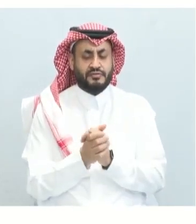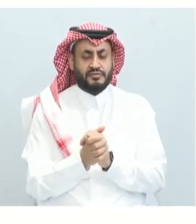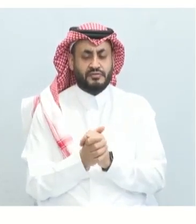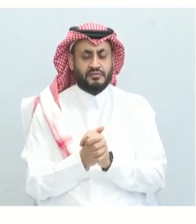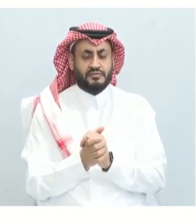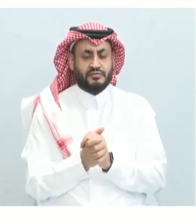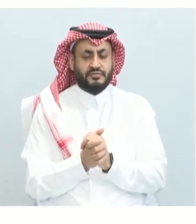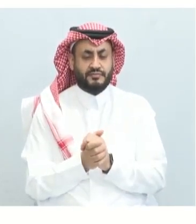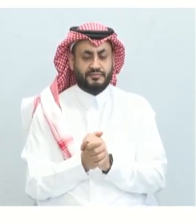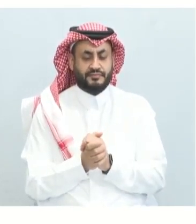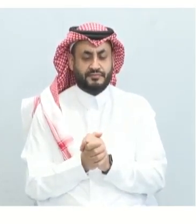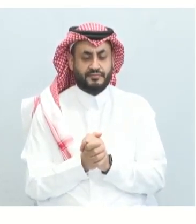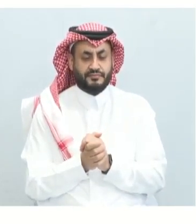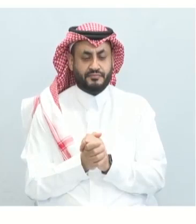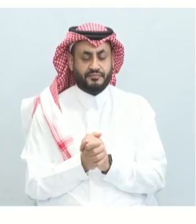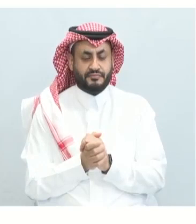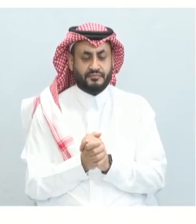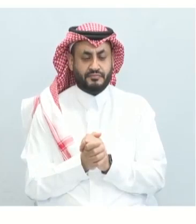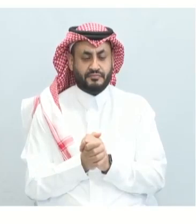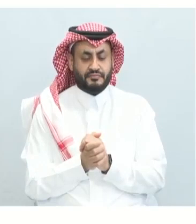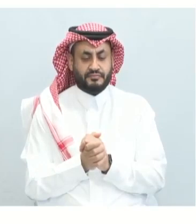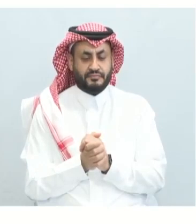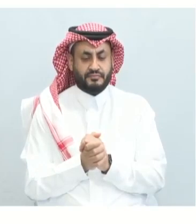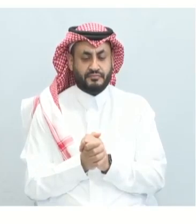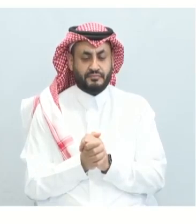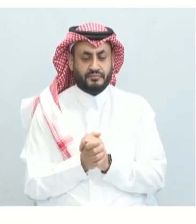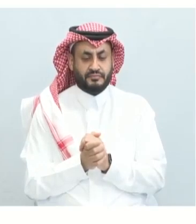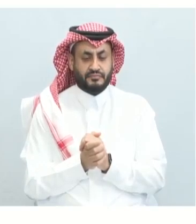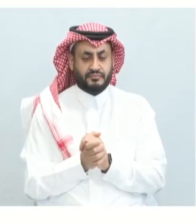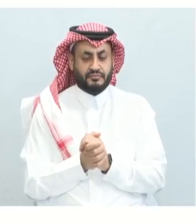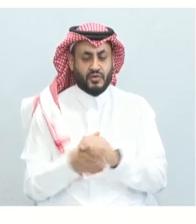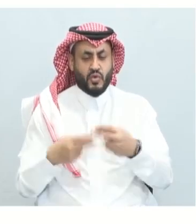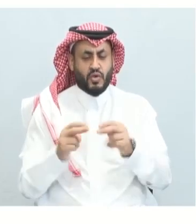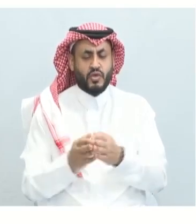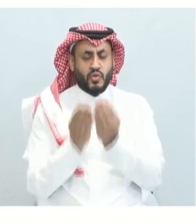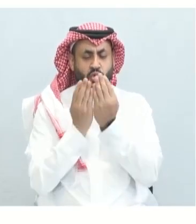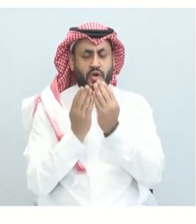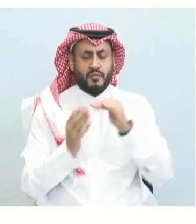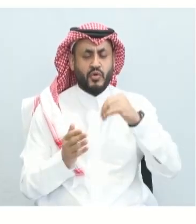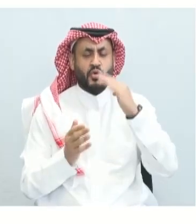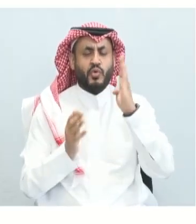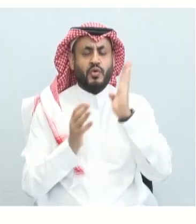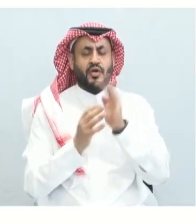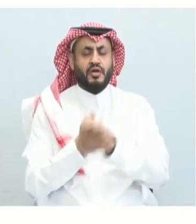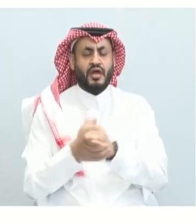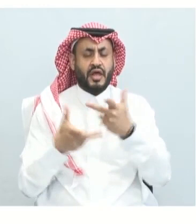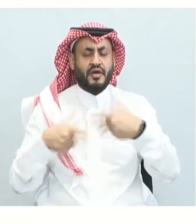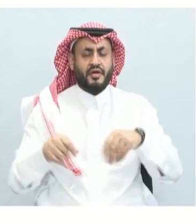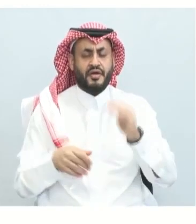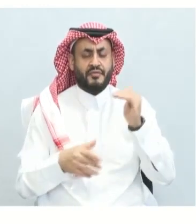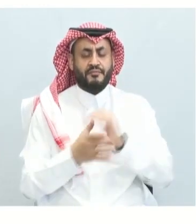ثلاث ركعات بسلامين بسلامين ويشرع الدعاء بعد الرفع من الركوع في الركعه